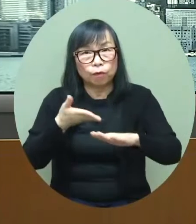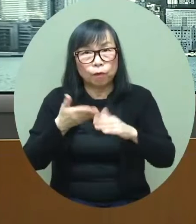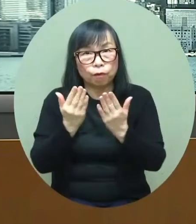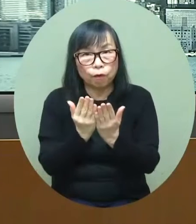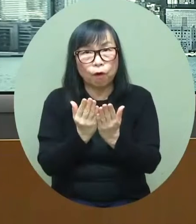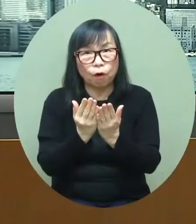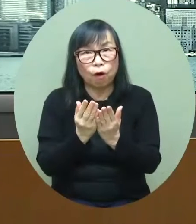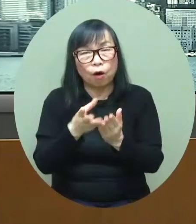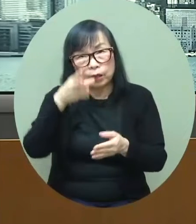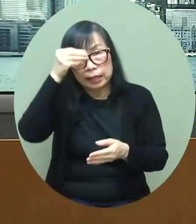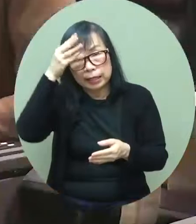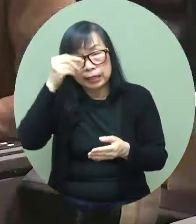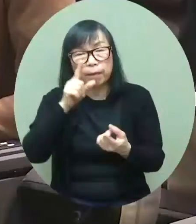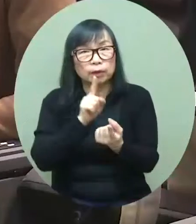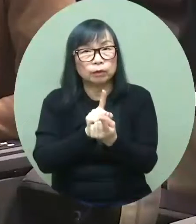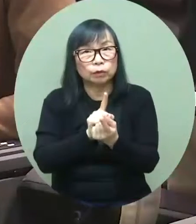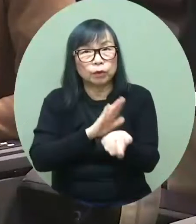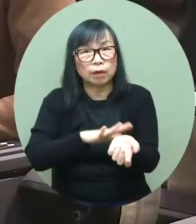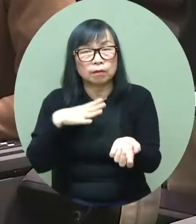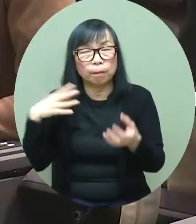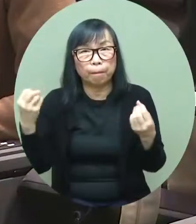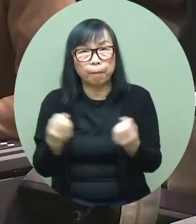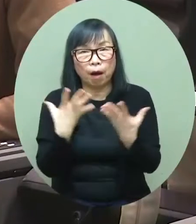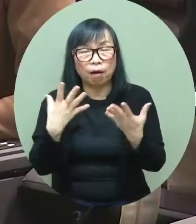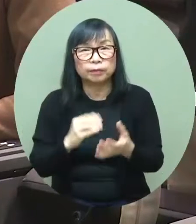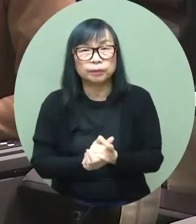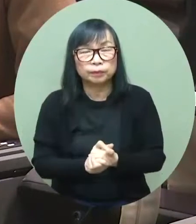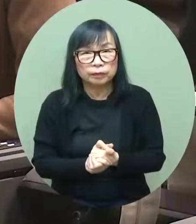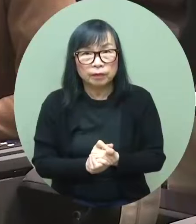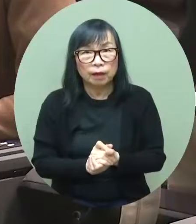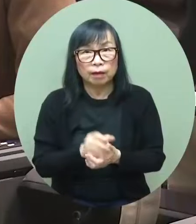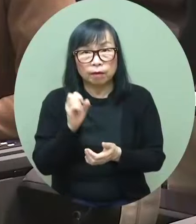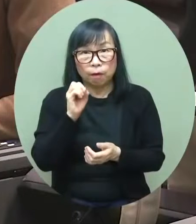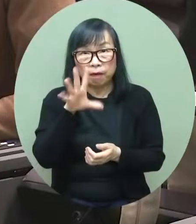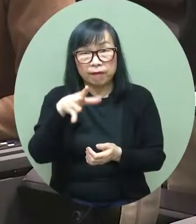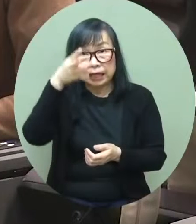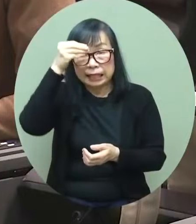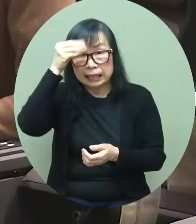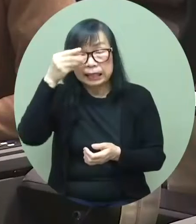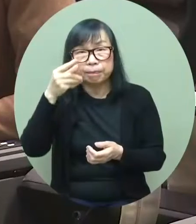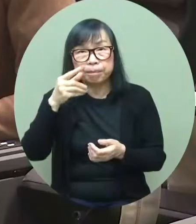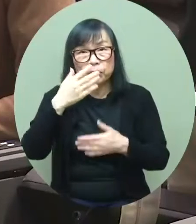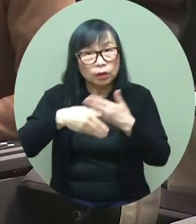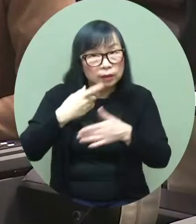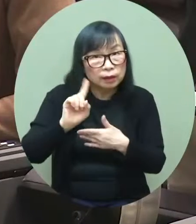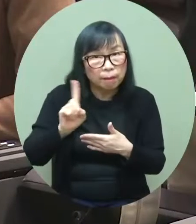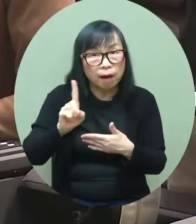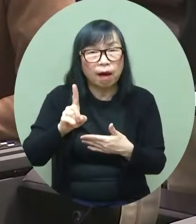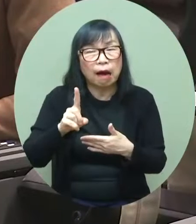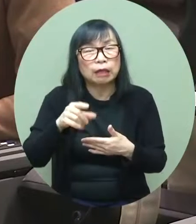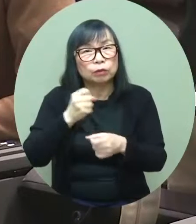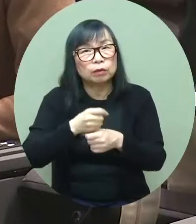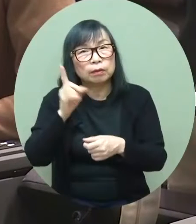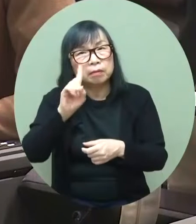做一啲嘅演練去應對一啲疫情嘅爆發啦。想問翻，即係嗰個演練咧，大概係點樣啦？做過啲咩嘅演練